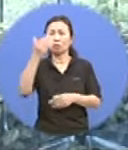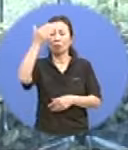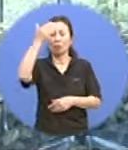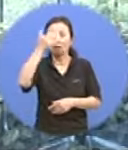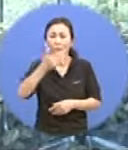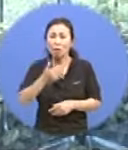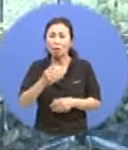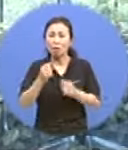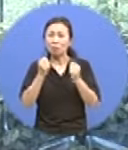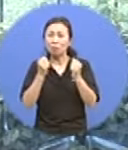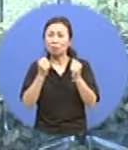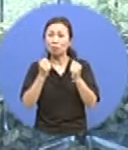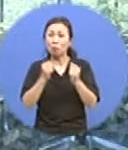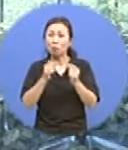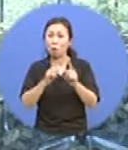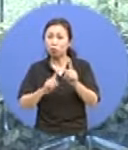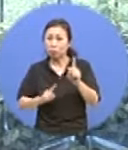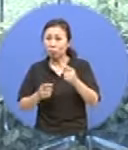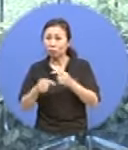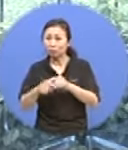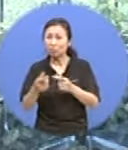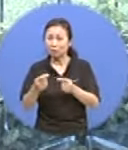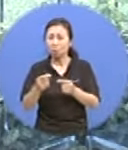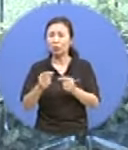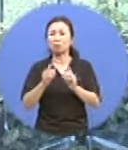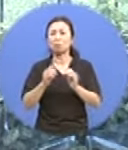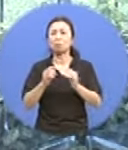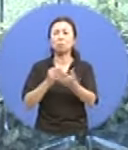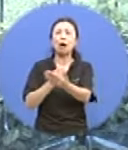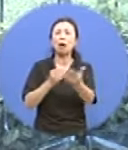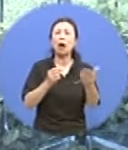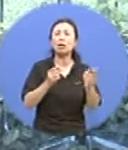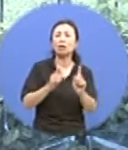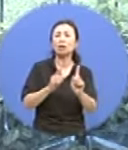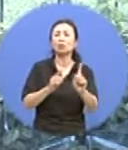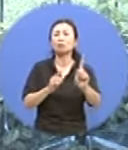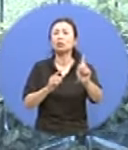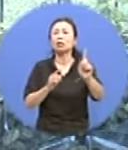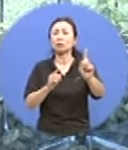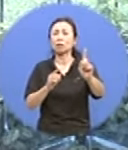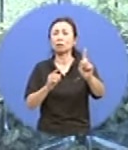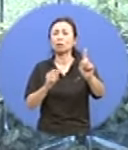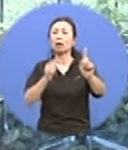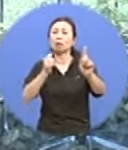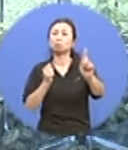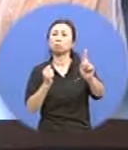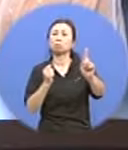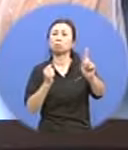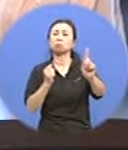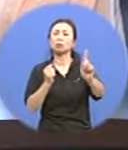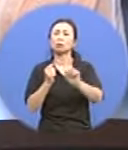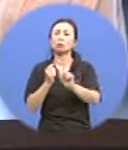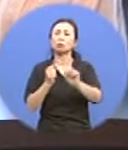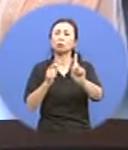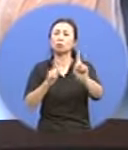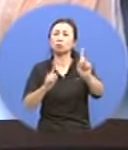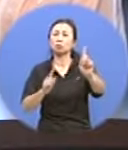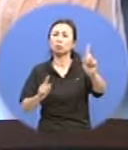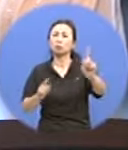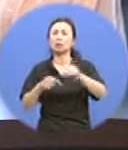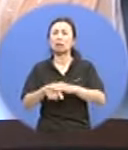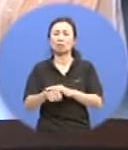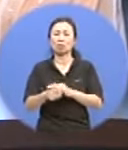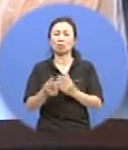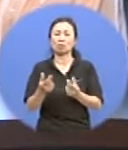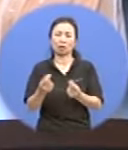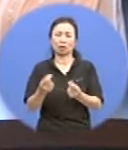ですか？ もう周りが回ってますからね。 そうですね、 もうそこに居続けるということはどんどんどんどん変化が取り残される